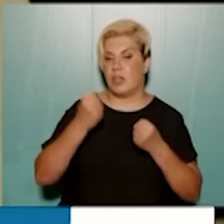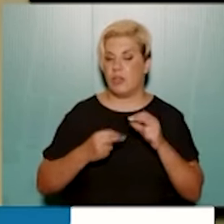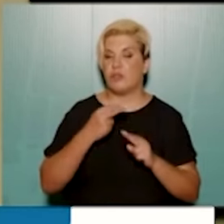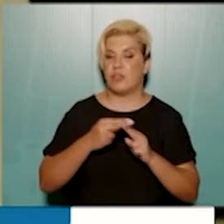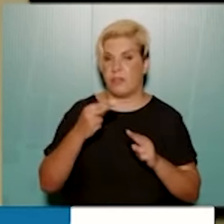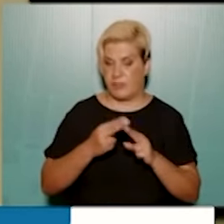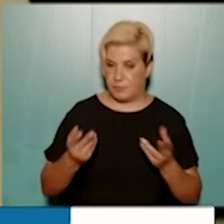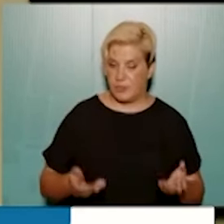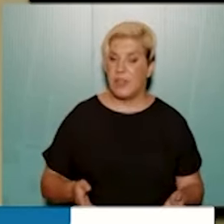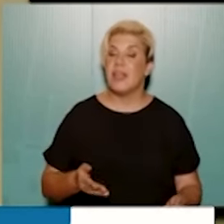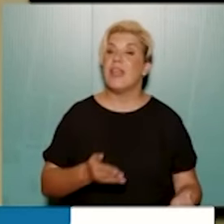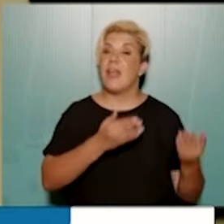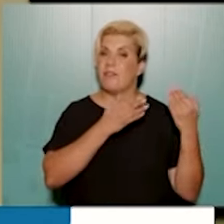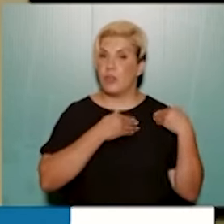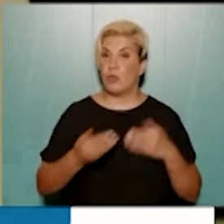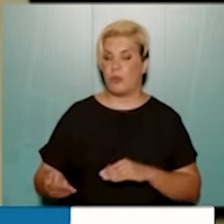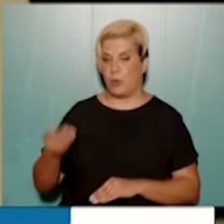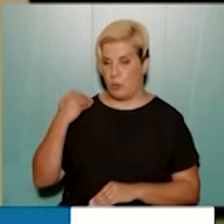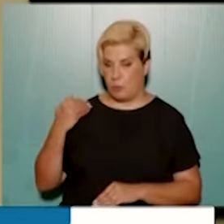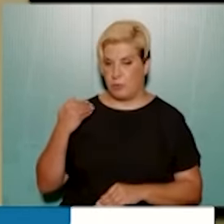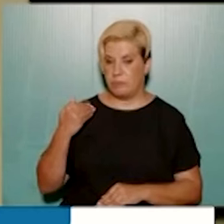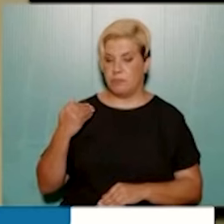αφορά για τις ευθύνες των προηγούμενων, και επειδή